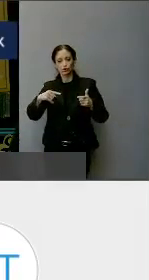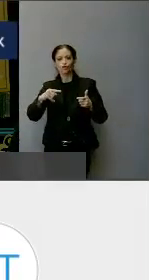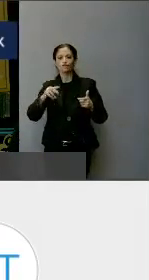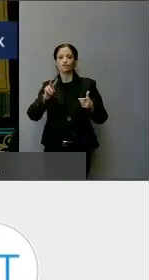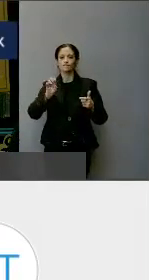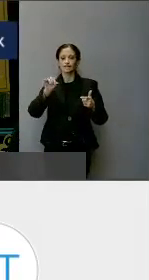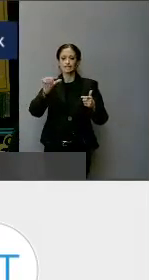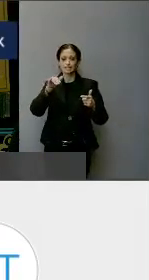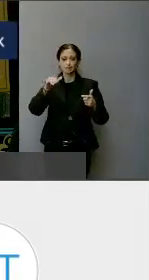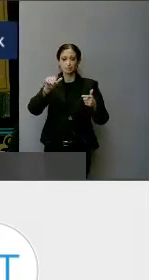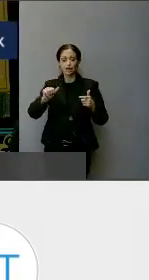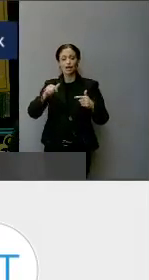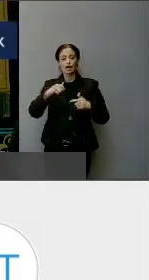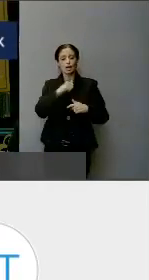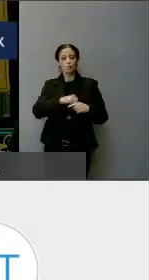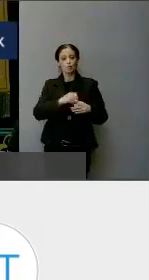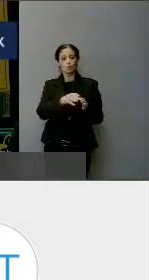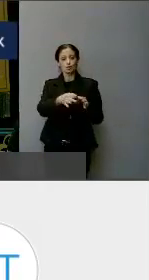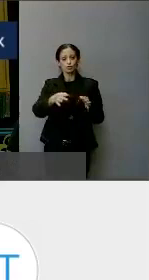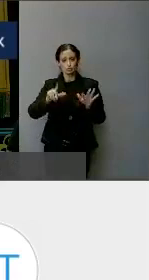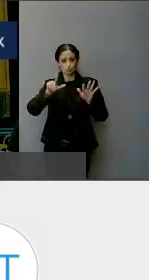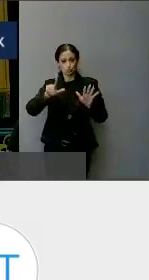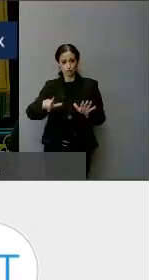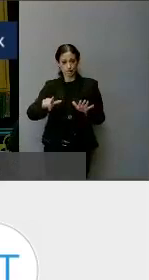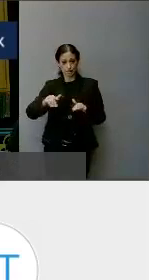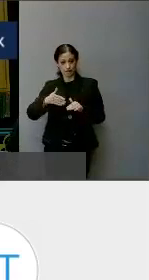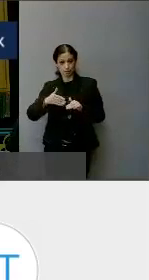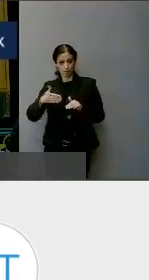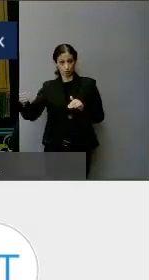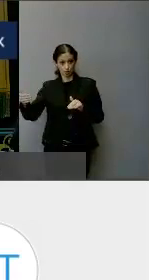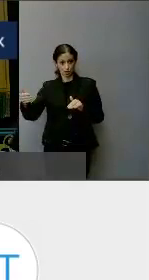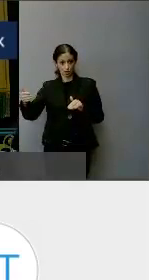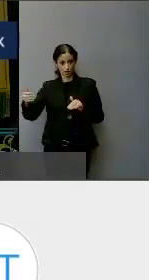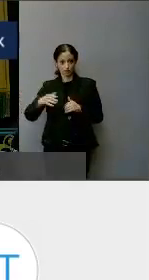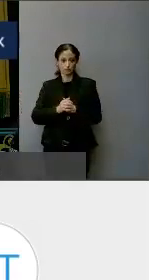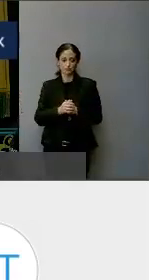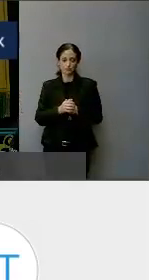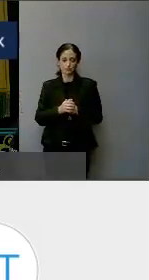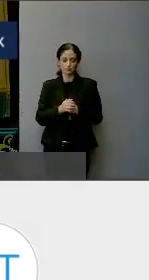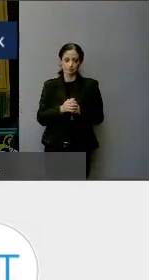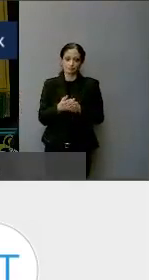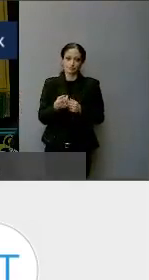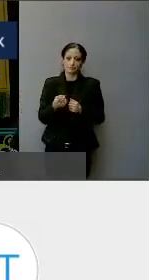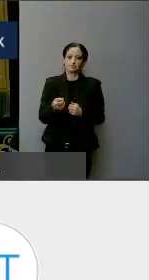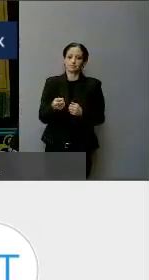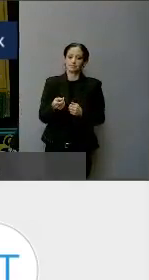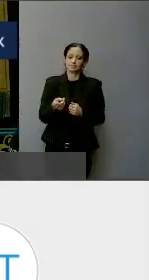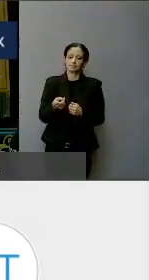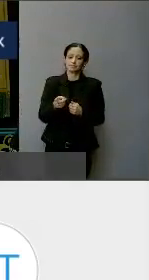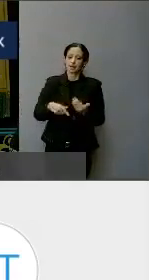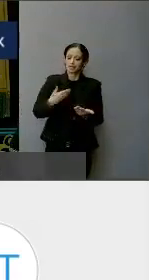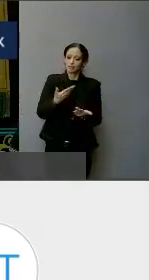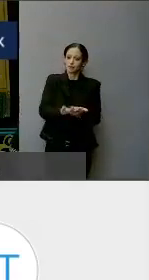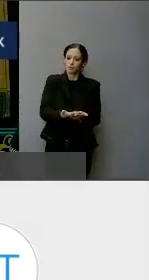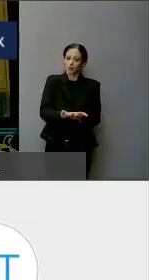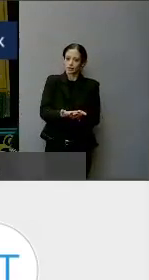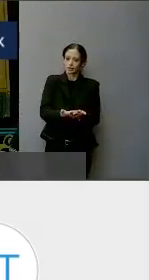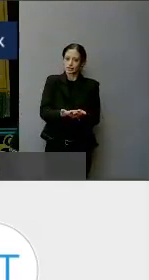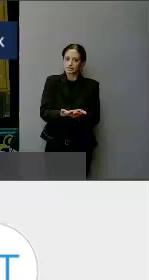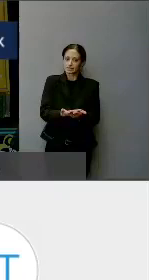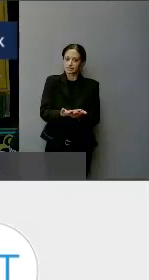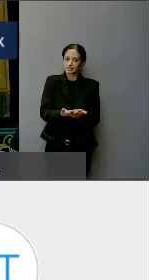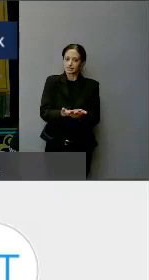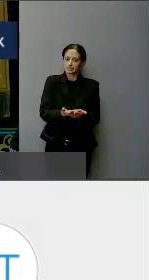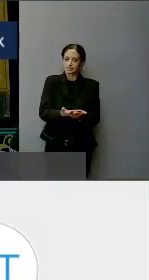ponente allora su questa proposta è stata presentata una richiesta o meglio